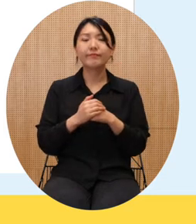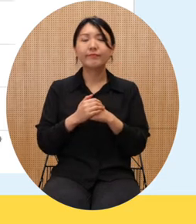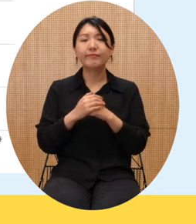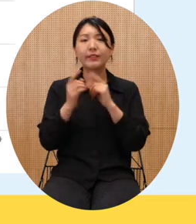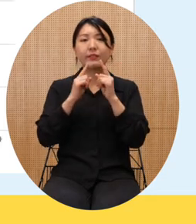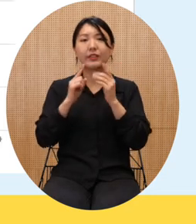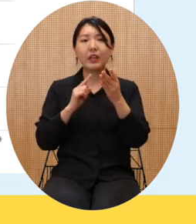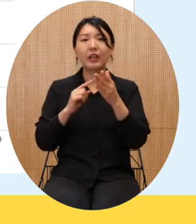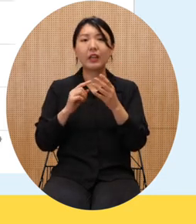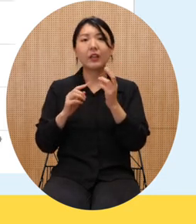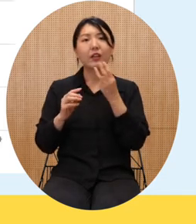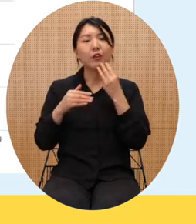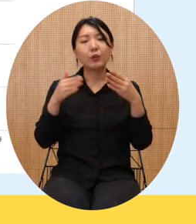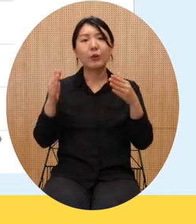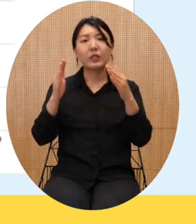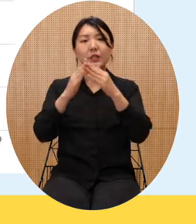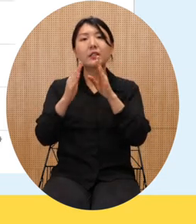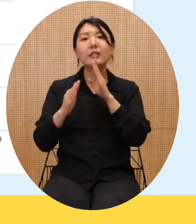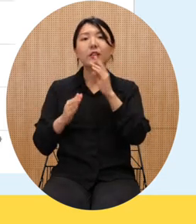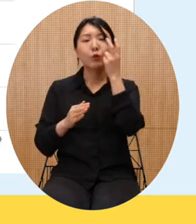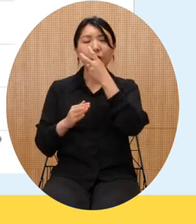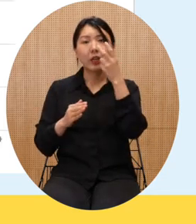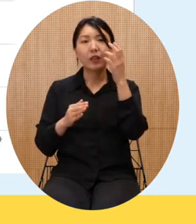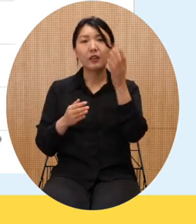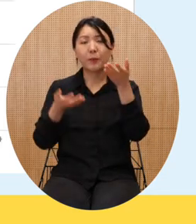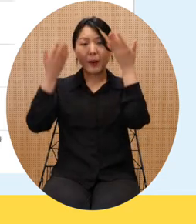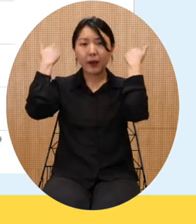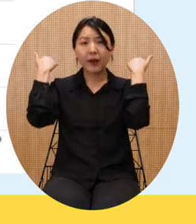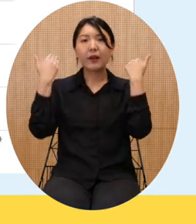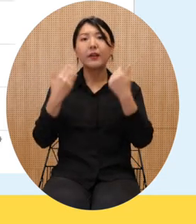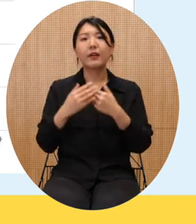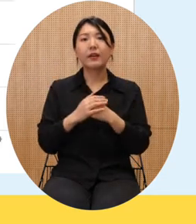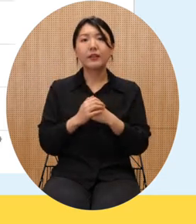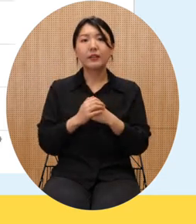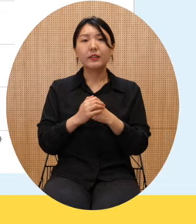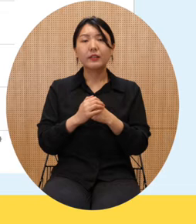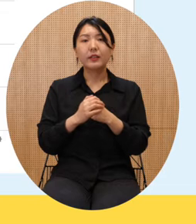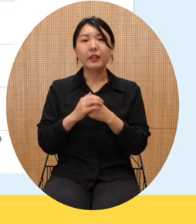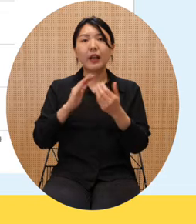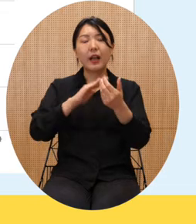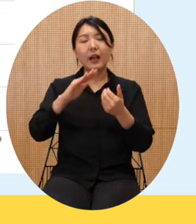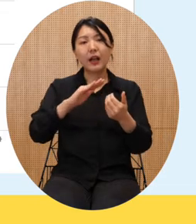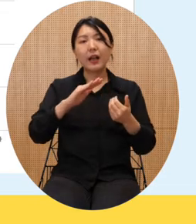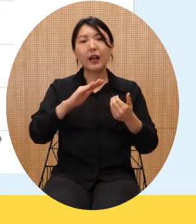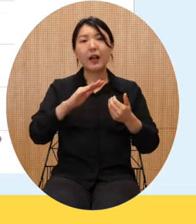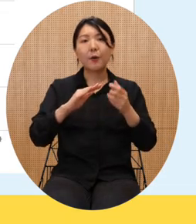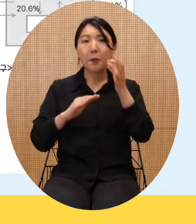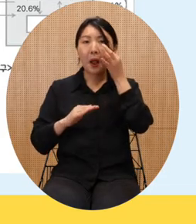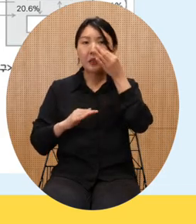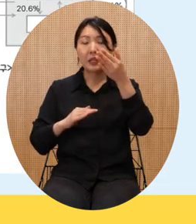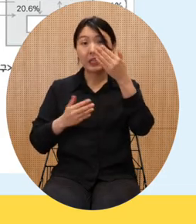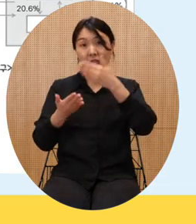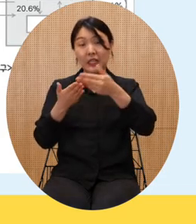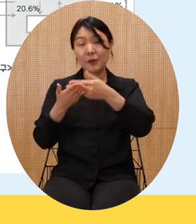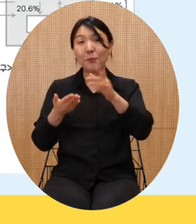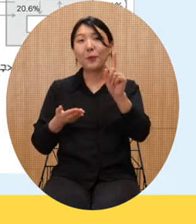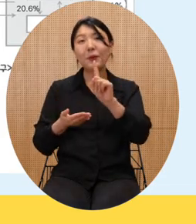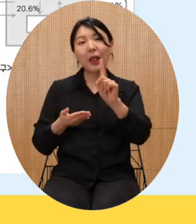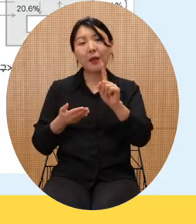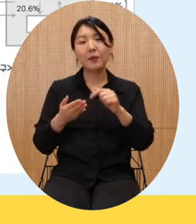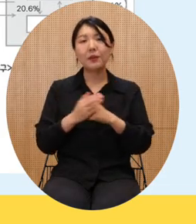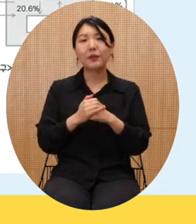생각하시면 되겠습니다. 뭐 경기도 주거실태조사 결과 부분은 조금 넘어가고, 조금